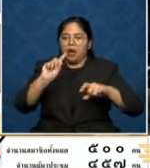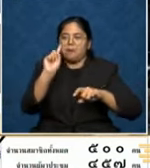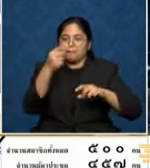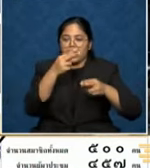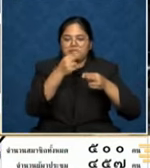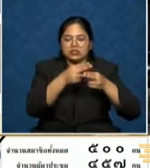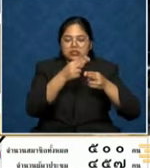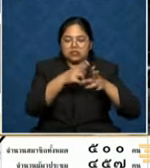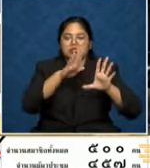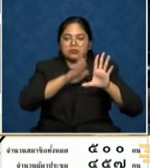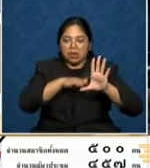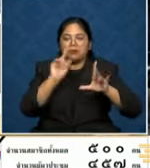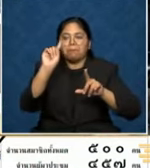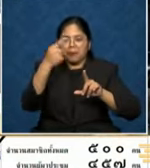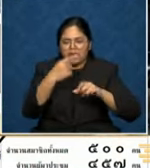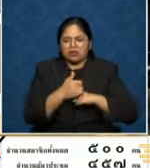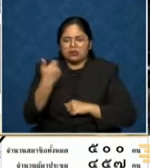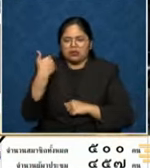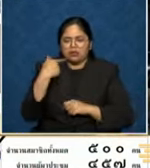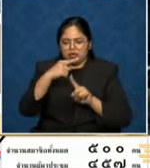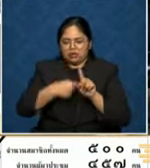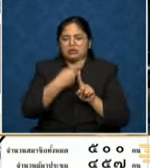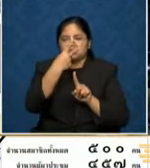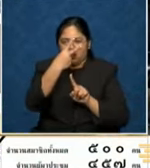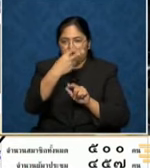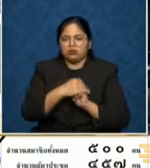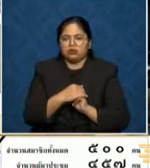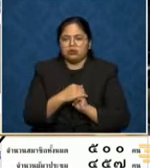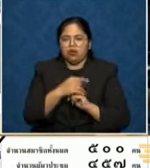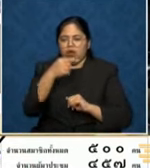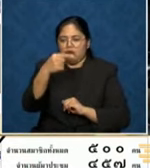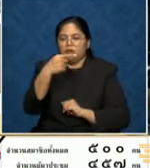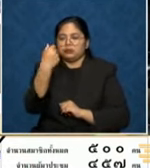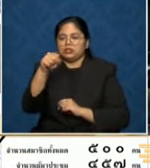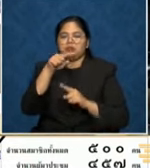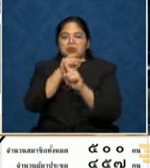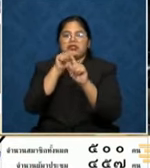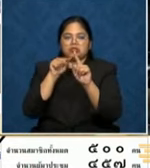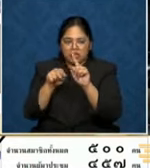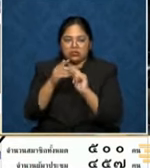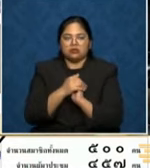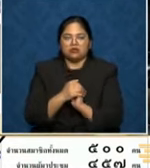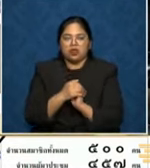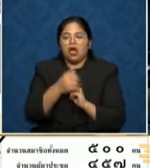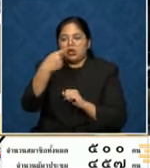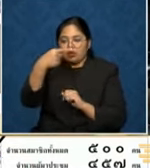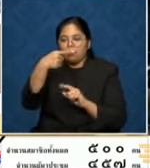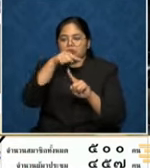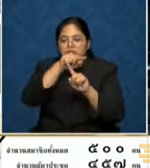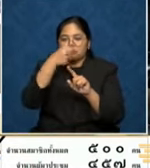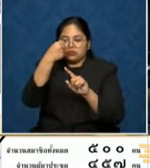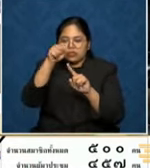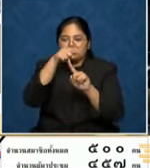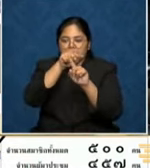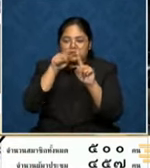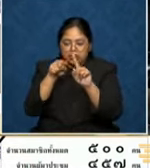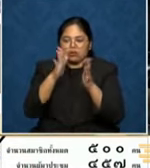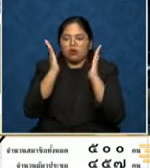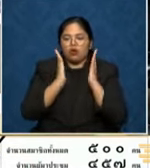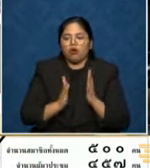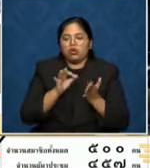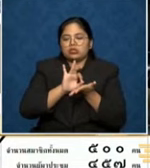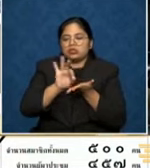นี้นะคะ67เนี่ยของโดยเฉพาะเดือนกุมภาพันธ์เนี่ยลบ 10% นะคะก็คือติดลบไปแล้ว 10% จะบอกว่าคนซื้อจักรยานย